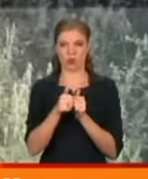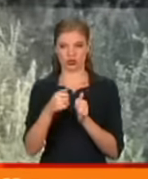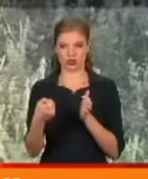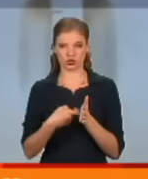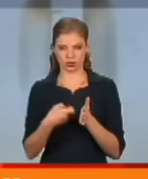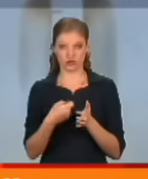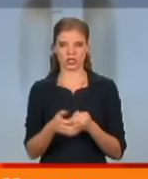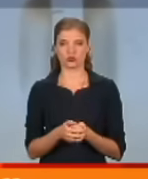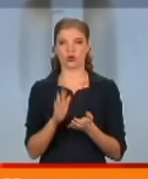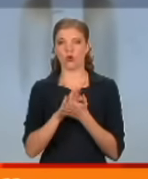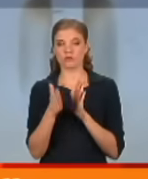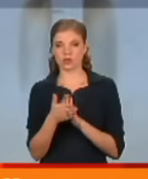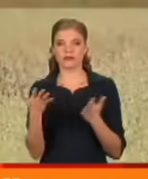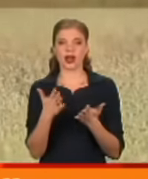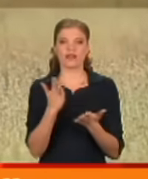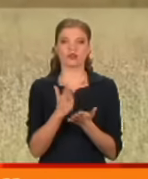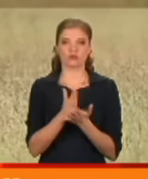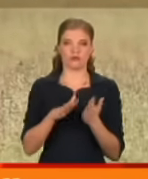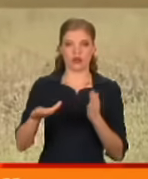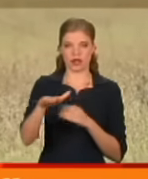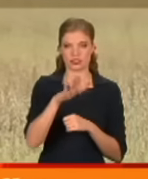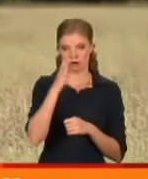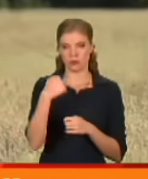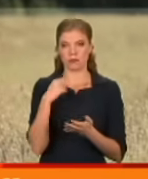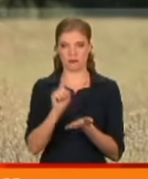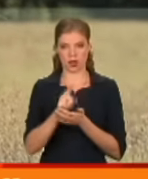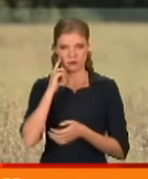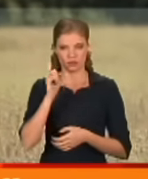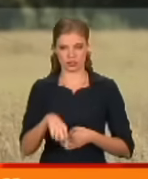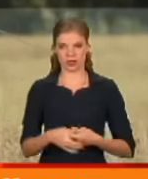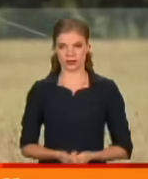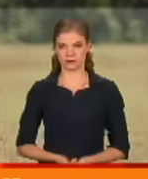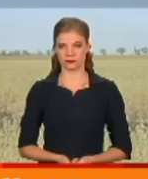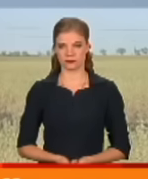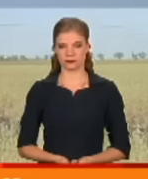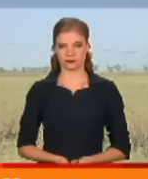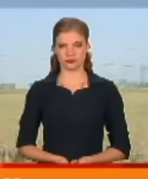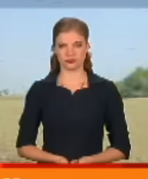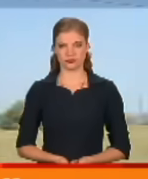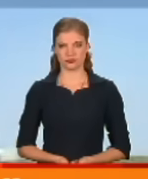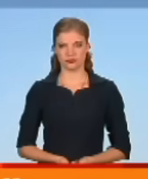Донецька. Обстановку, яка відбувається на стороні ворога, ми маємо знати.